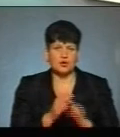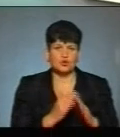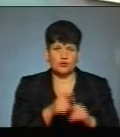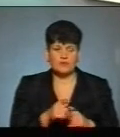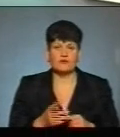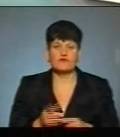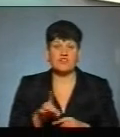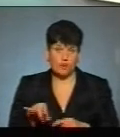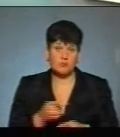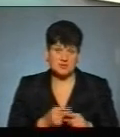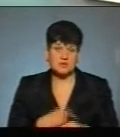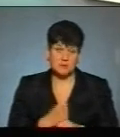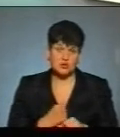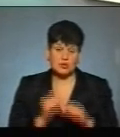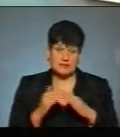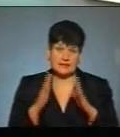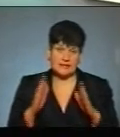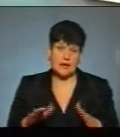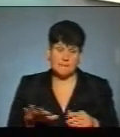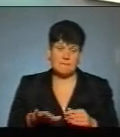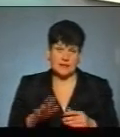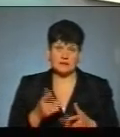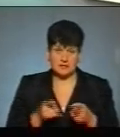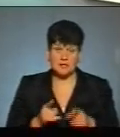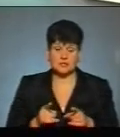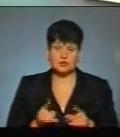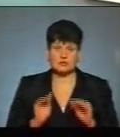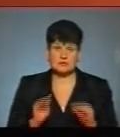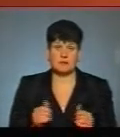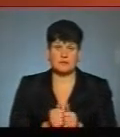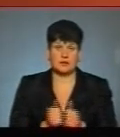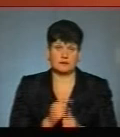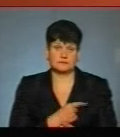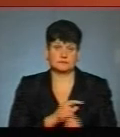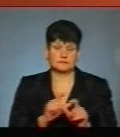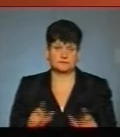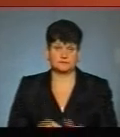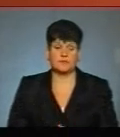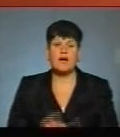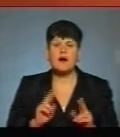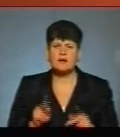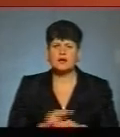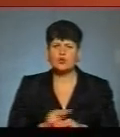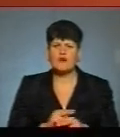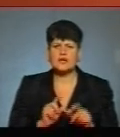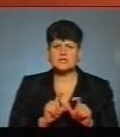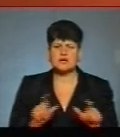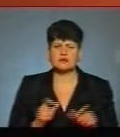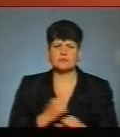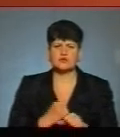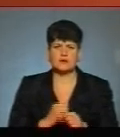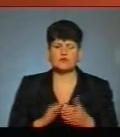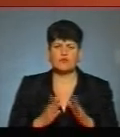це функціонує, і ці намети дійсно розгортають при госпіталях. А як лікувальні заклади працюватимуть в умовах,